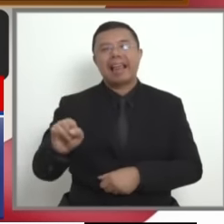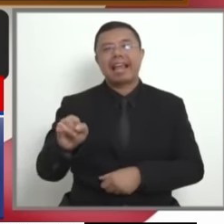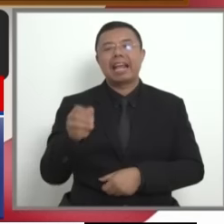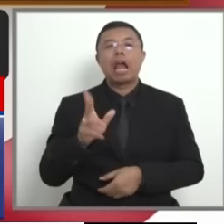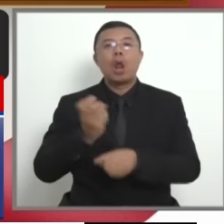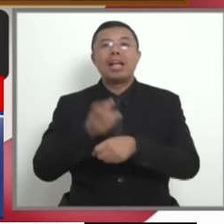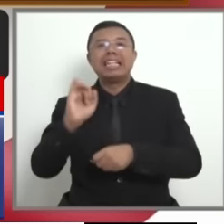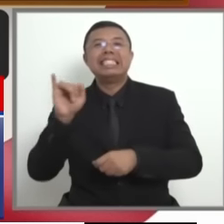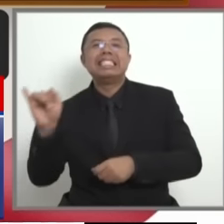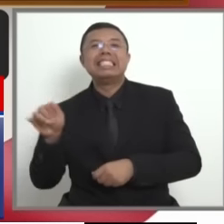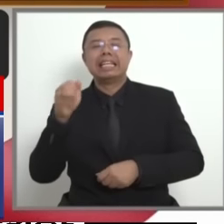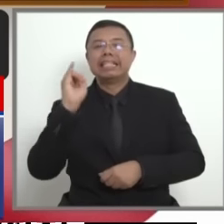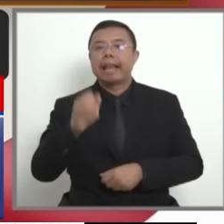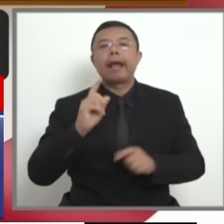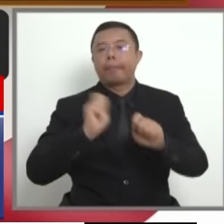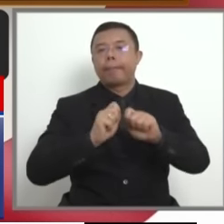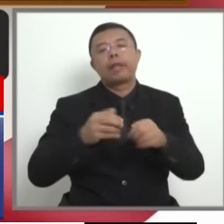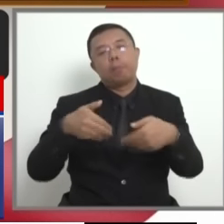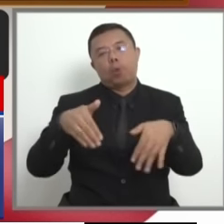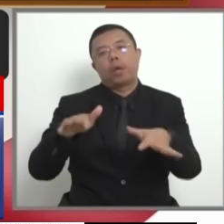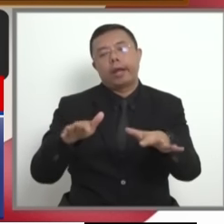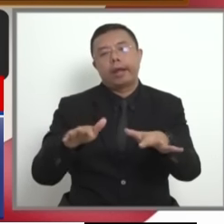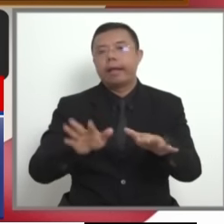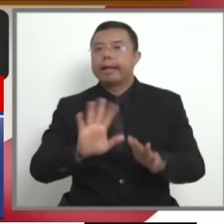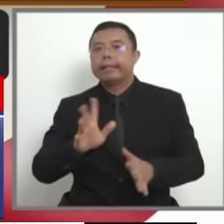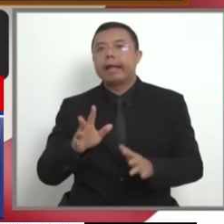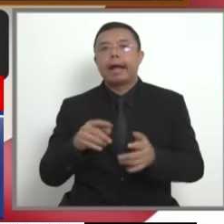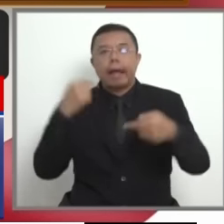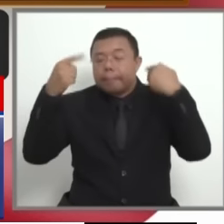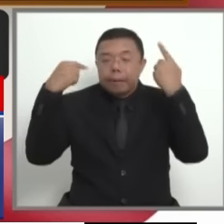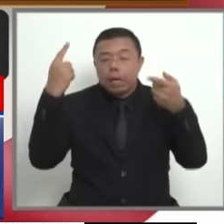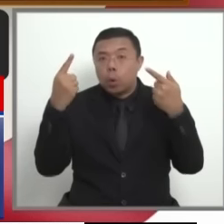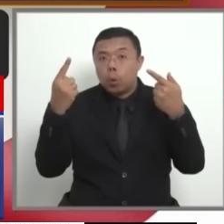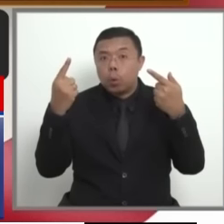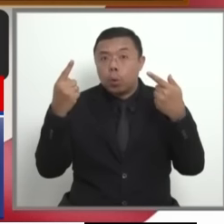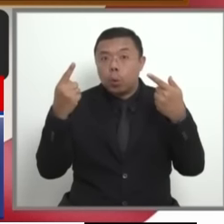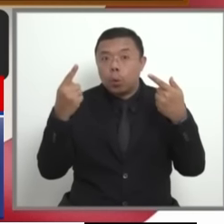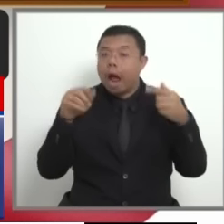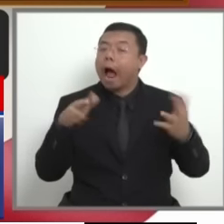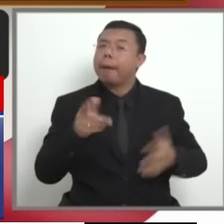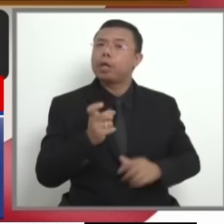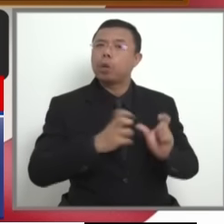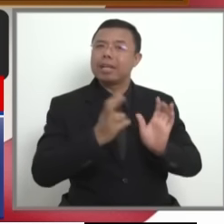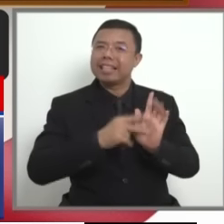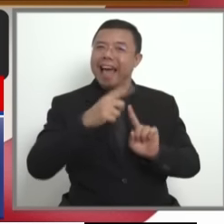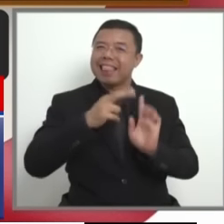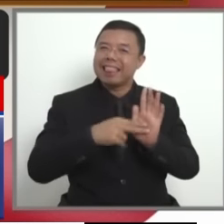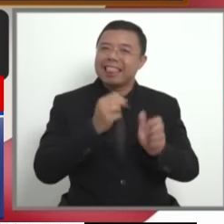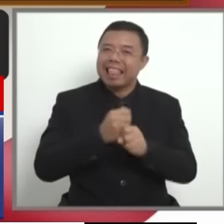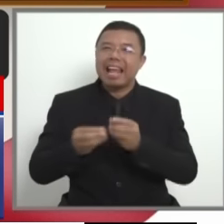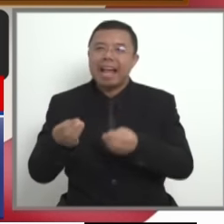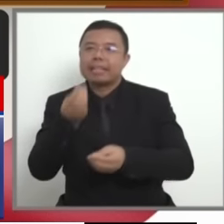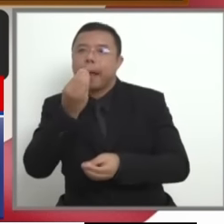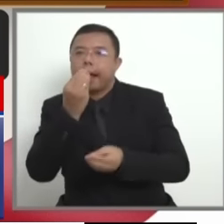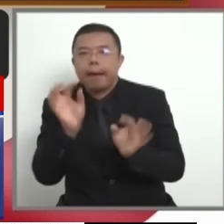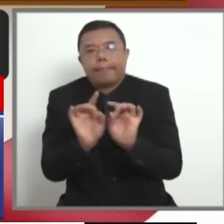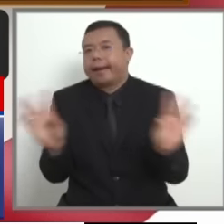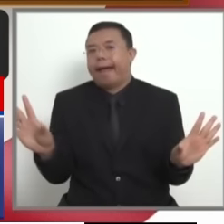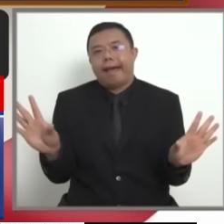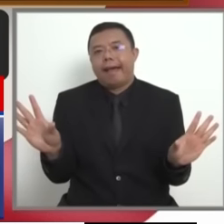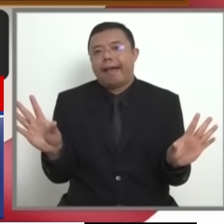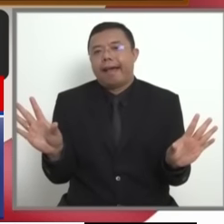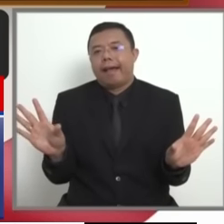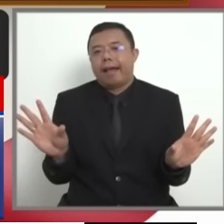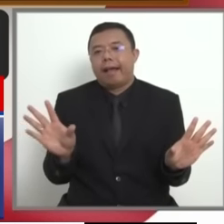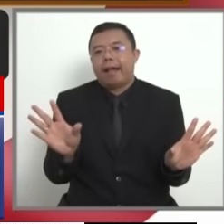gizi buruk Bapak mau memperbaiki boleh jadi jangan sampai confuse antara stunting dan pemberian makan Pak jadi makannya jangan